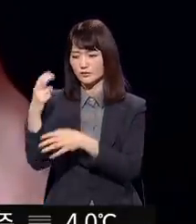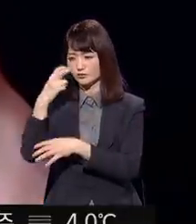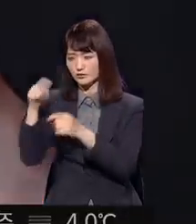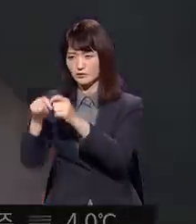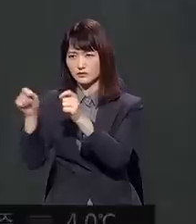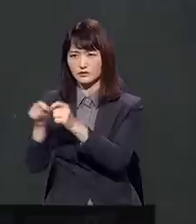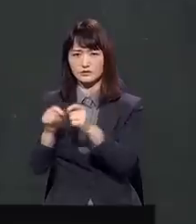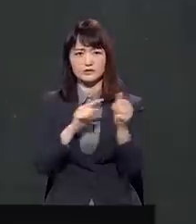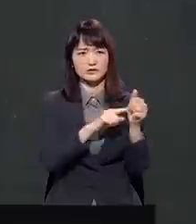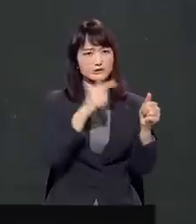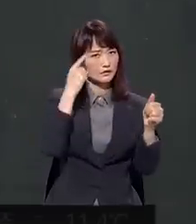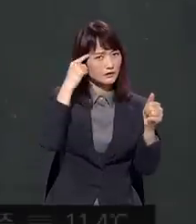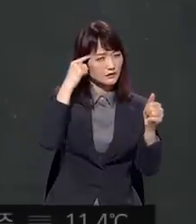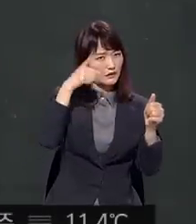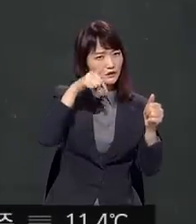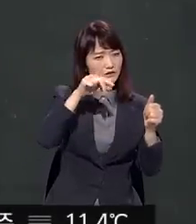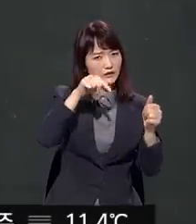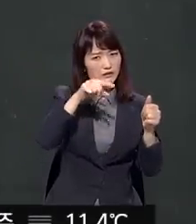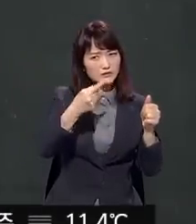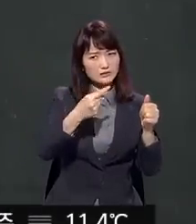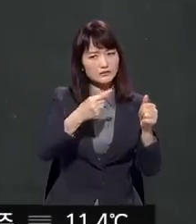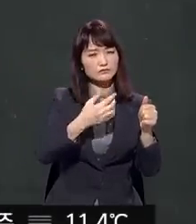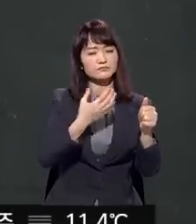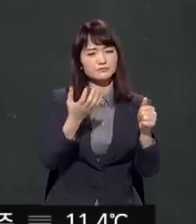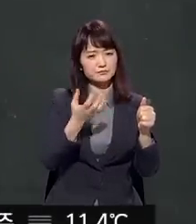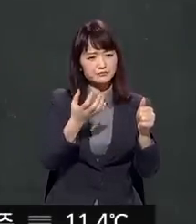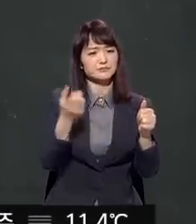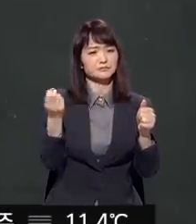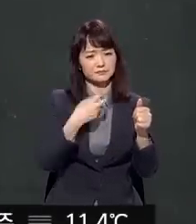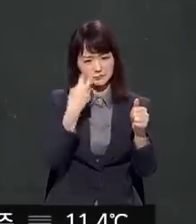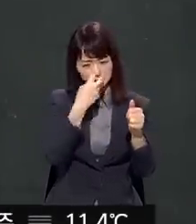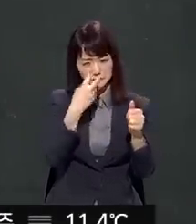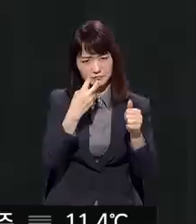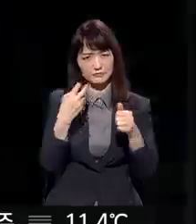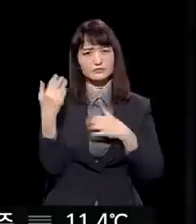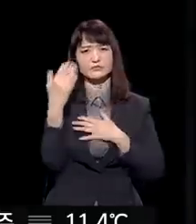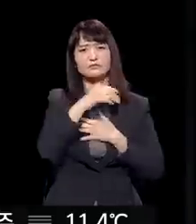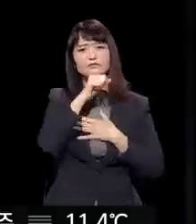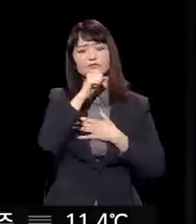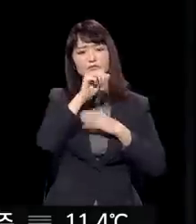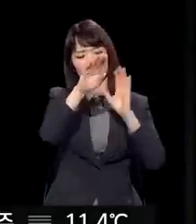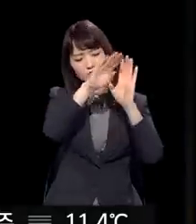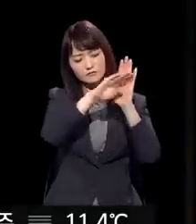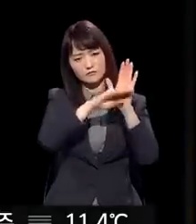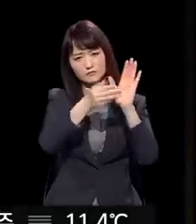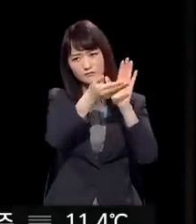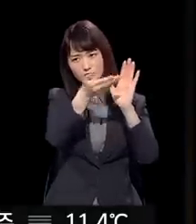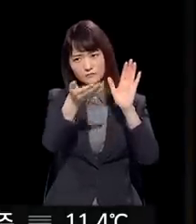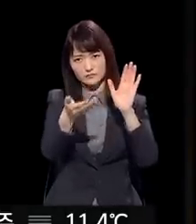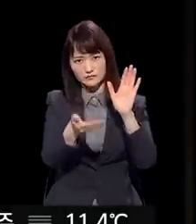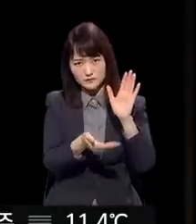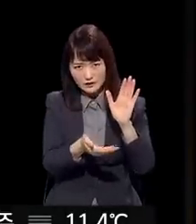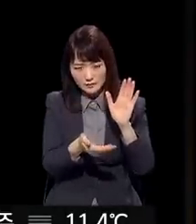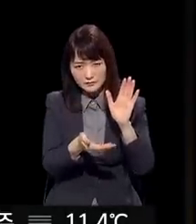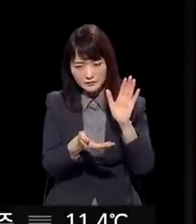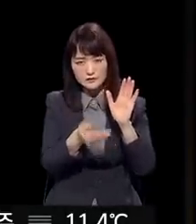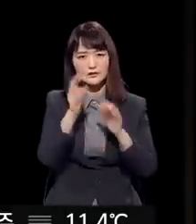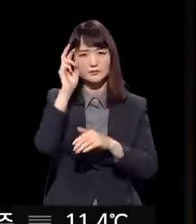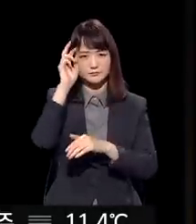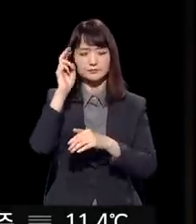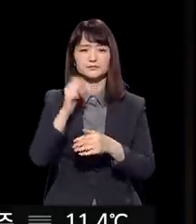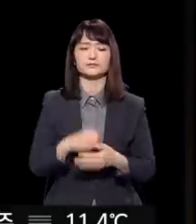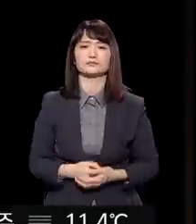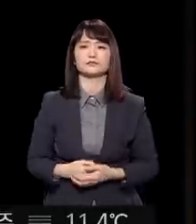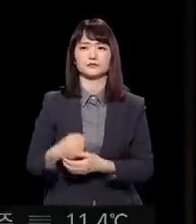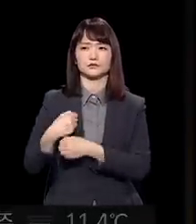씨가 뇌전증을 앓고 있다면서 재검을 신청을 해서 신체 등급을 낮춰서 4급 보충역 판정을 받은 것으로 의심을 하고 있습니다. 이